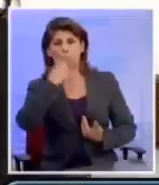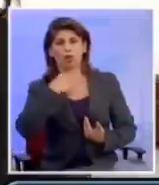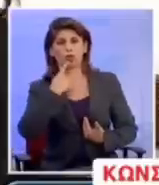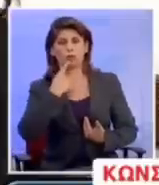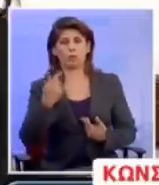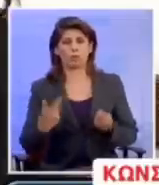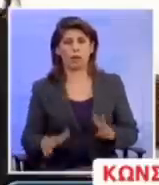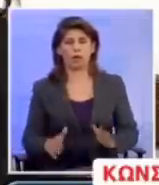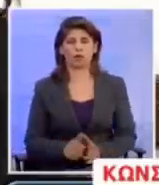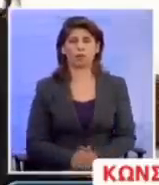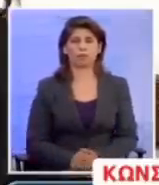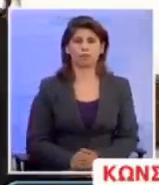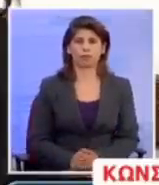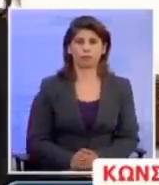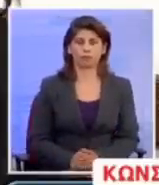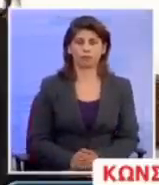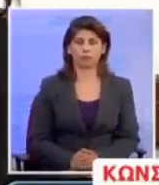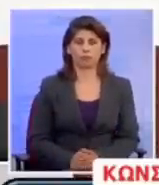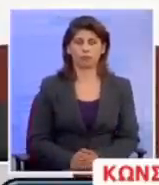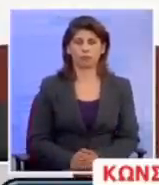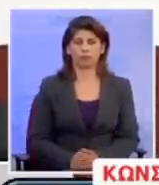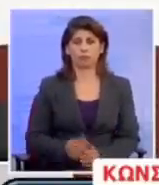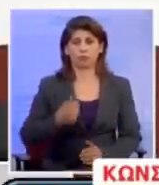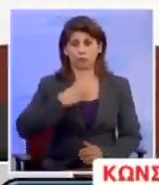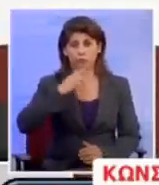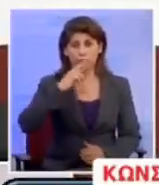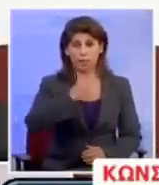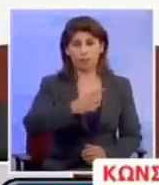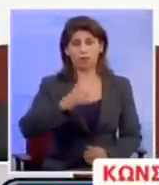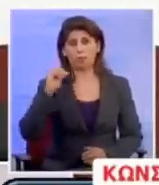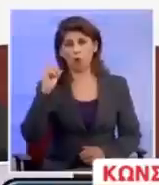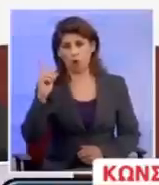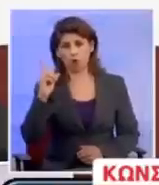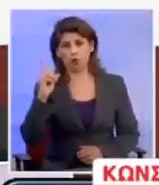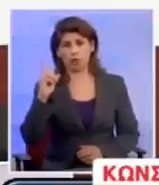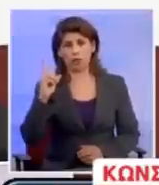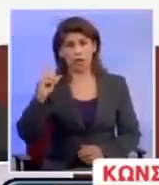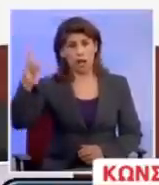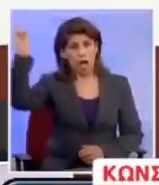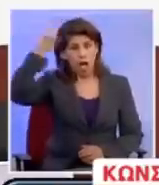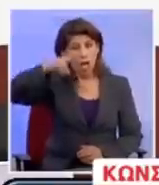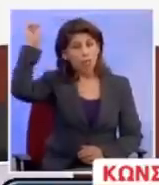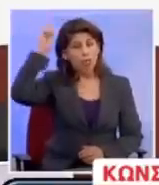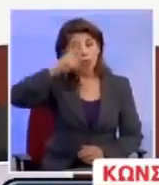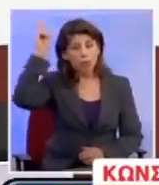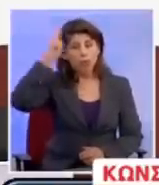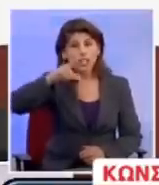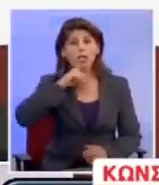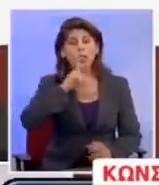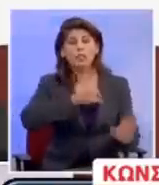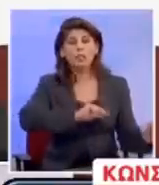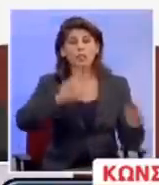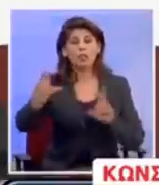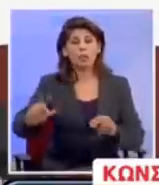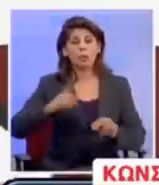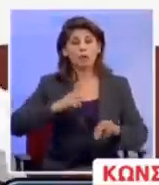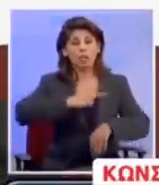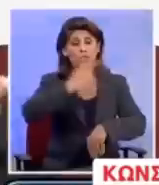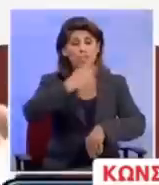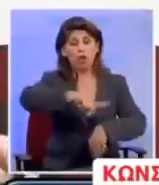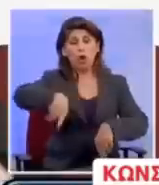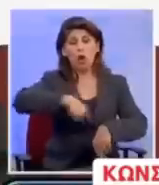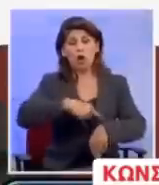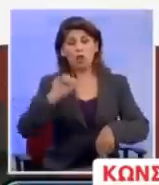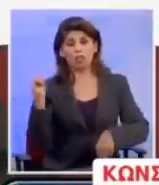Δεν σας έχω δώσει λοιπόν, το λόγο. Εγώ λοιπόν σας απαντώ πρώτον ότι είναι γαϊδουριά να μας αφήνετε 2 ώρες να περιμένουμε και χθες